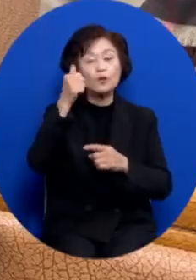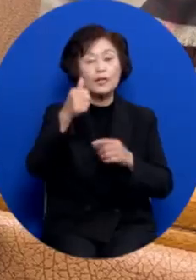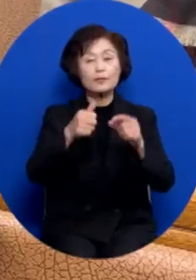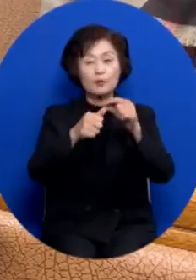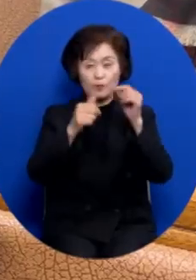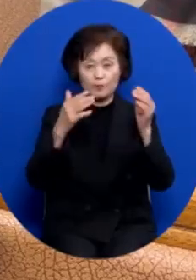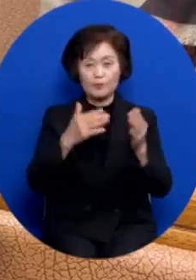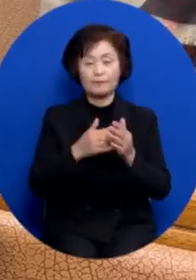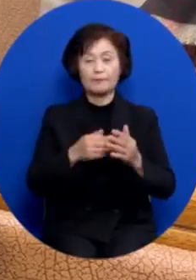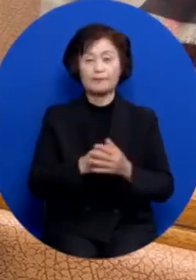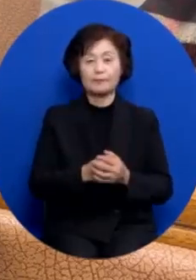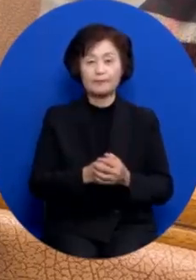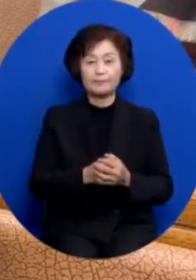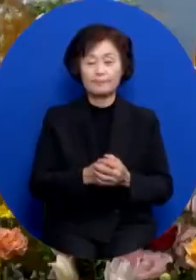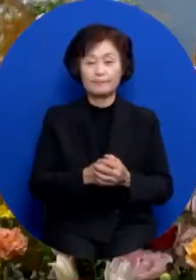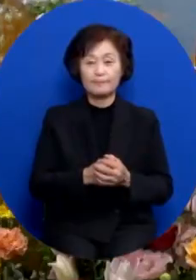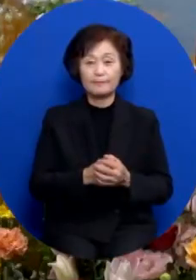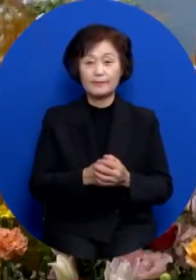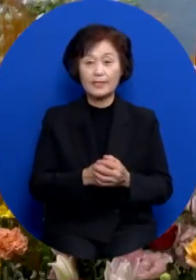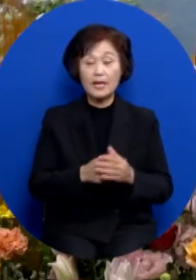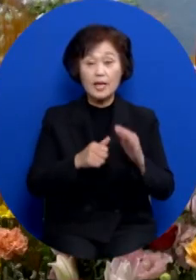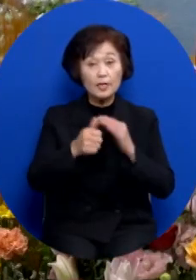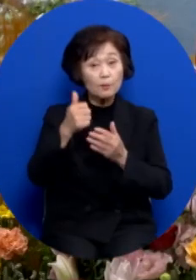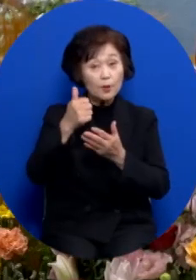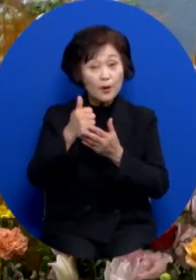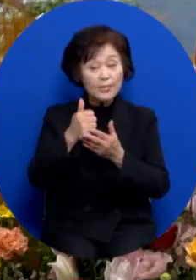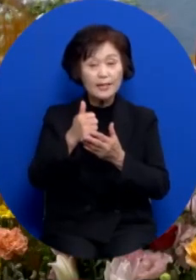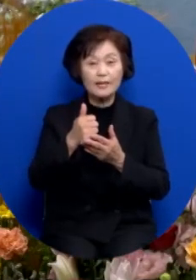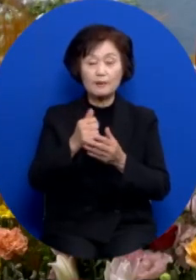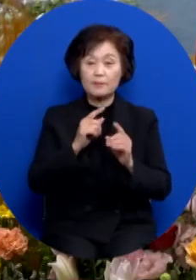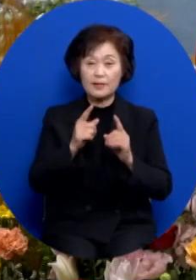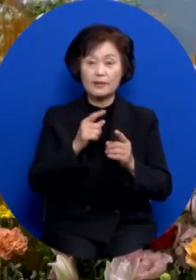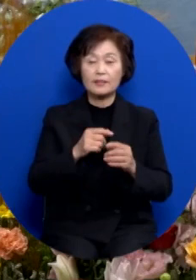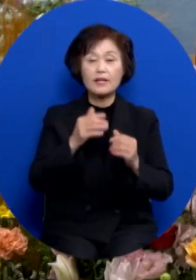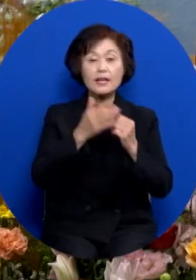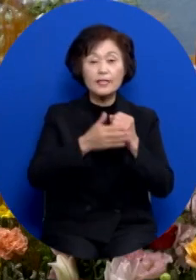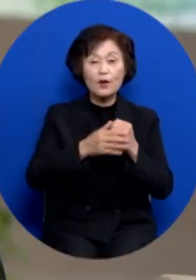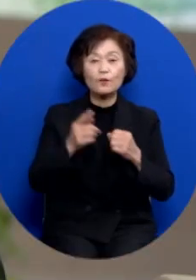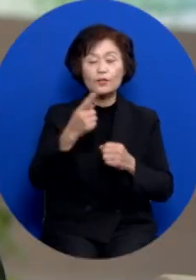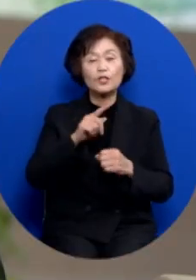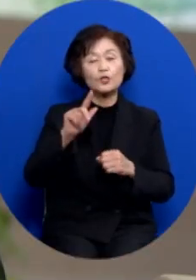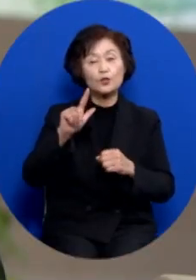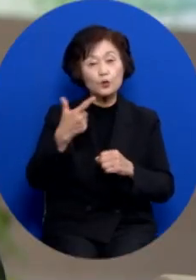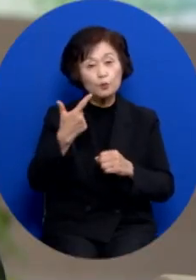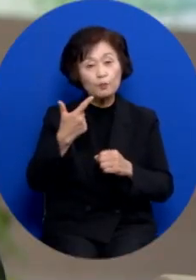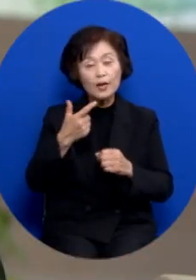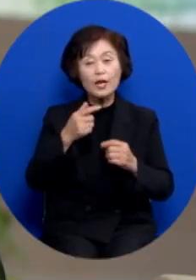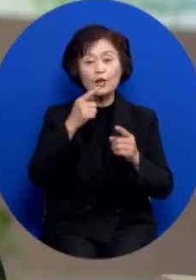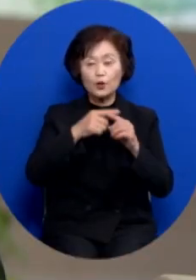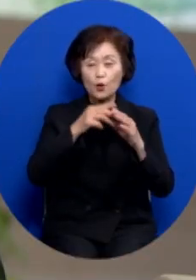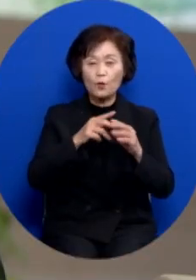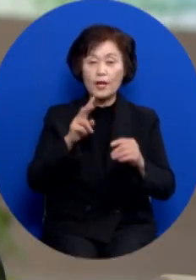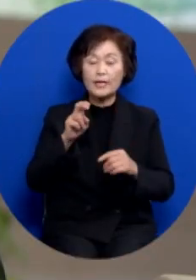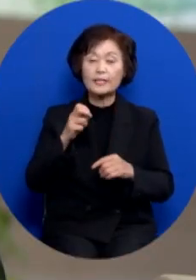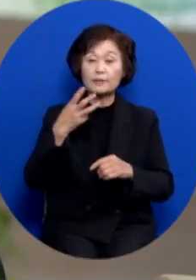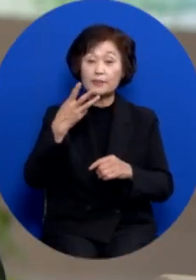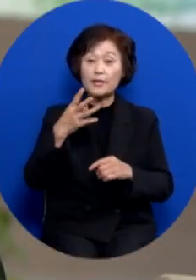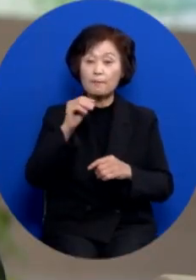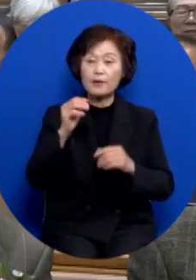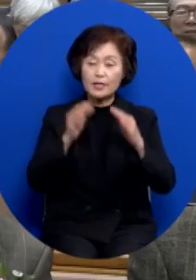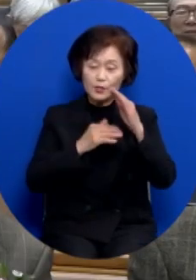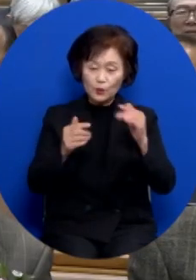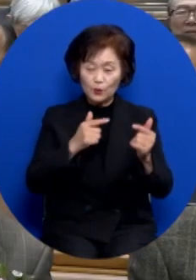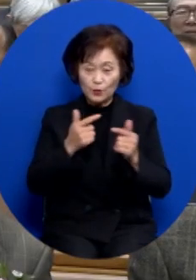선임됐습니다. 강병일 대표회장은 인사에서 대구 1,600여 교회 23만 성도가 하나님께서 주신